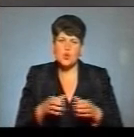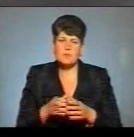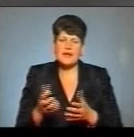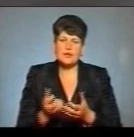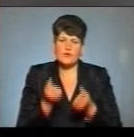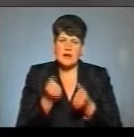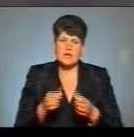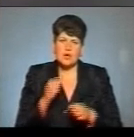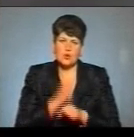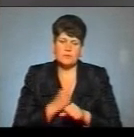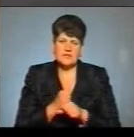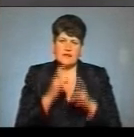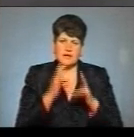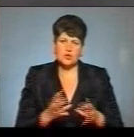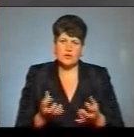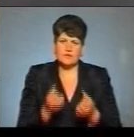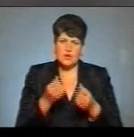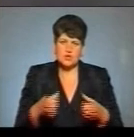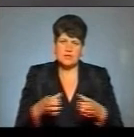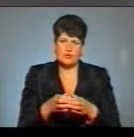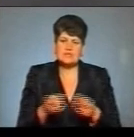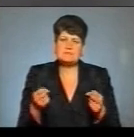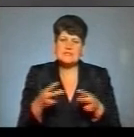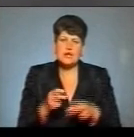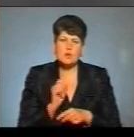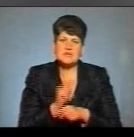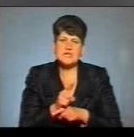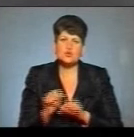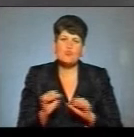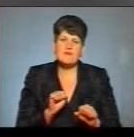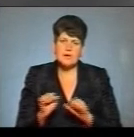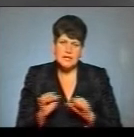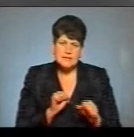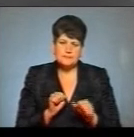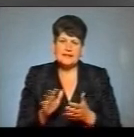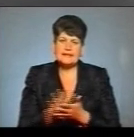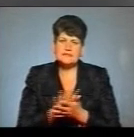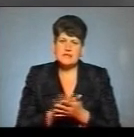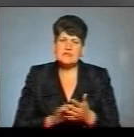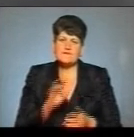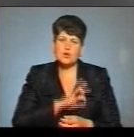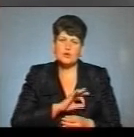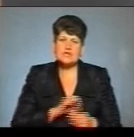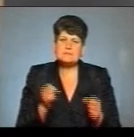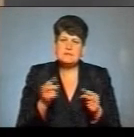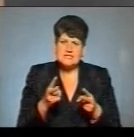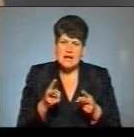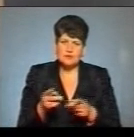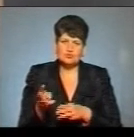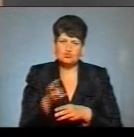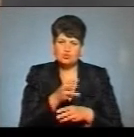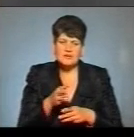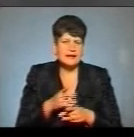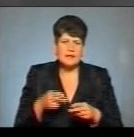робіт аварійно-рятувального загону спеціального призначення управління. Для дезінфекції використовували спеціальну суміш, яка